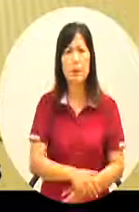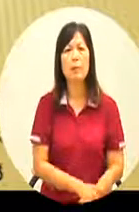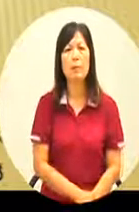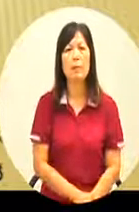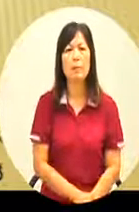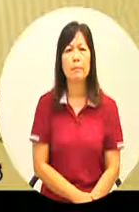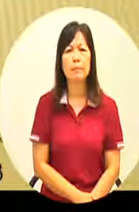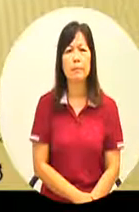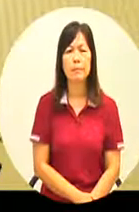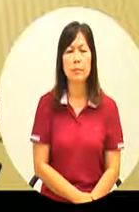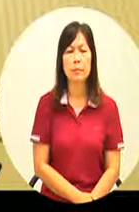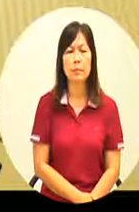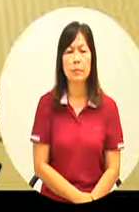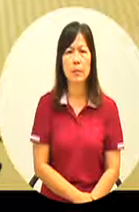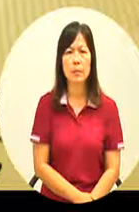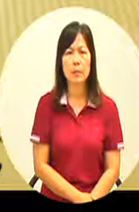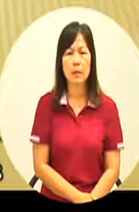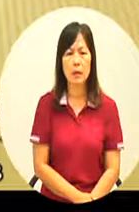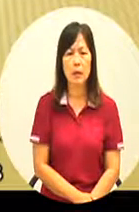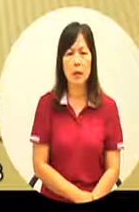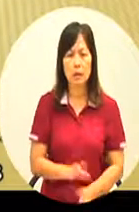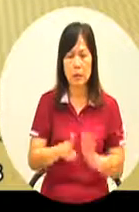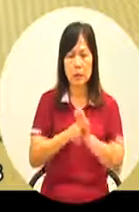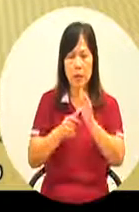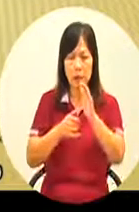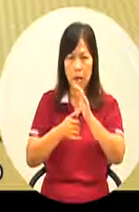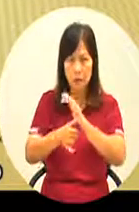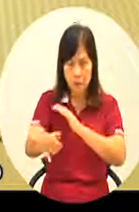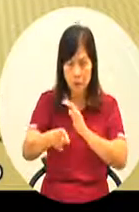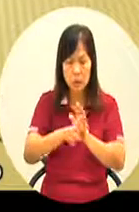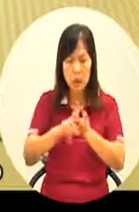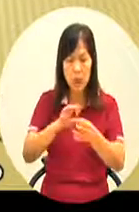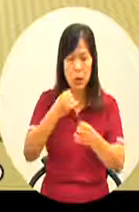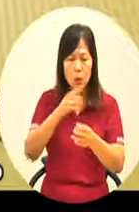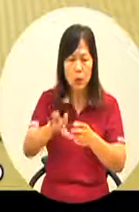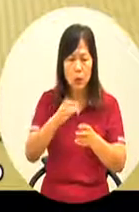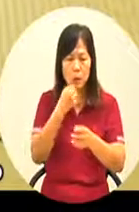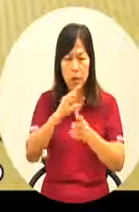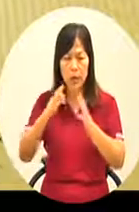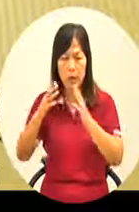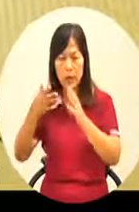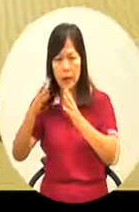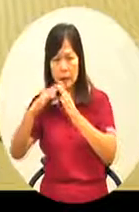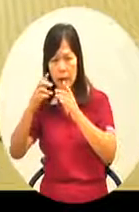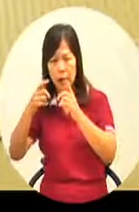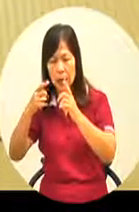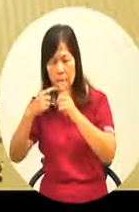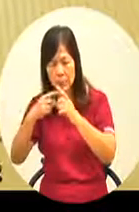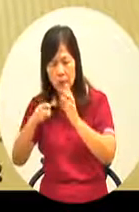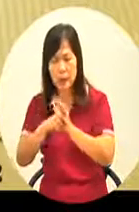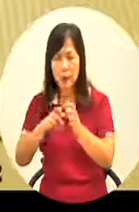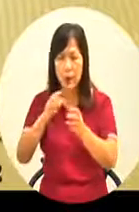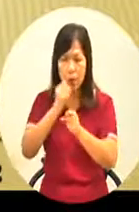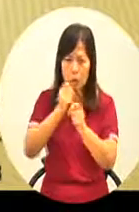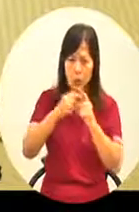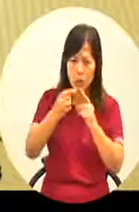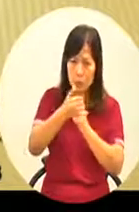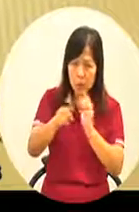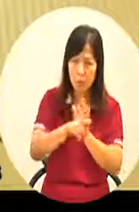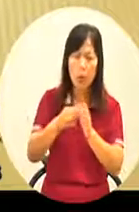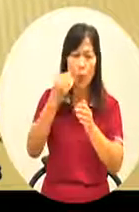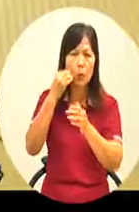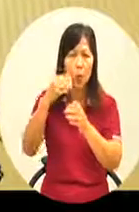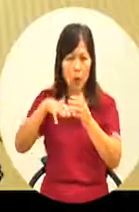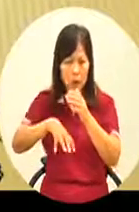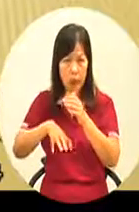尼哦，较会当哦，因为你内底化妆入殓室有当时啊家属啊，有当啊工作人员，万一如果里面